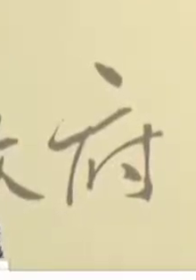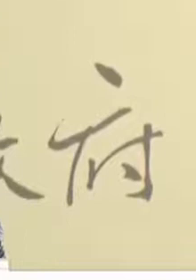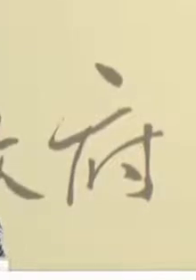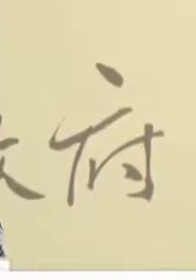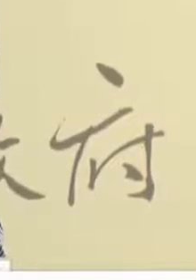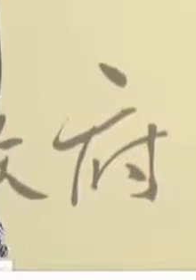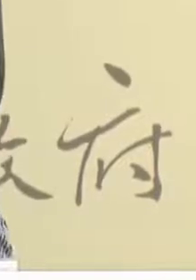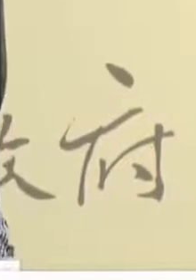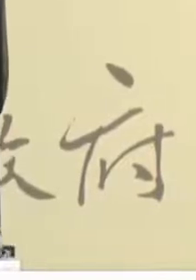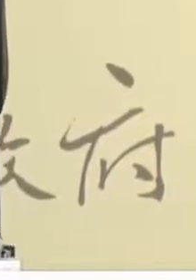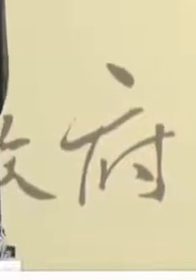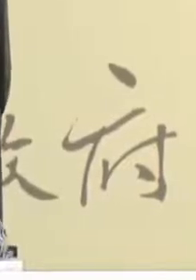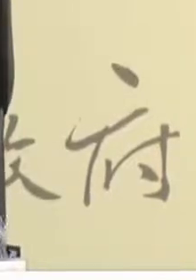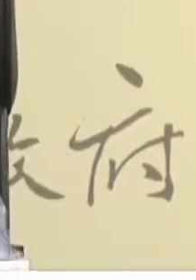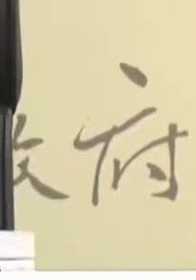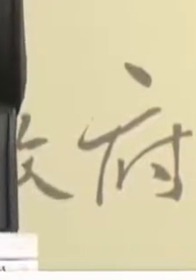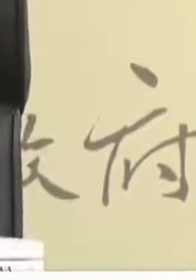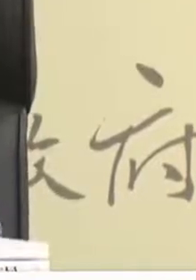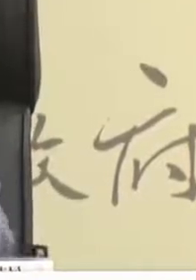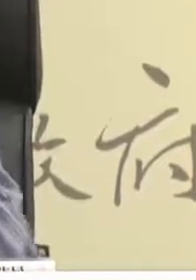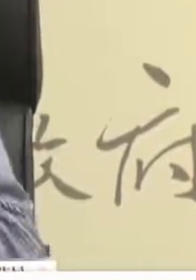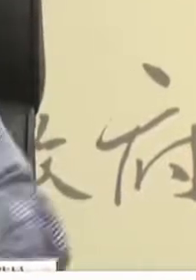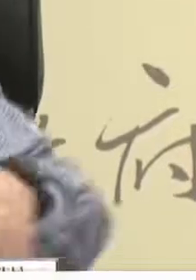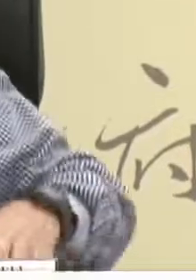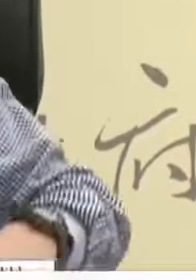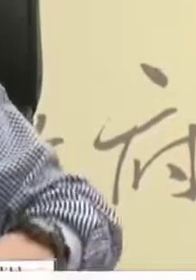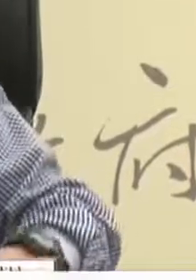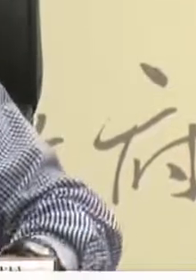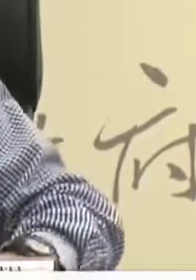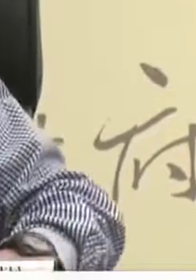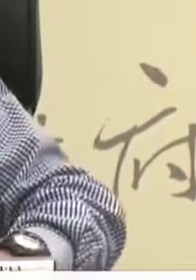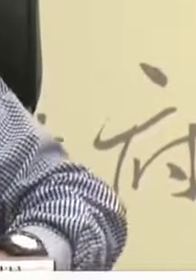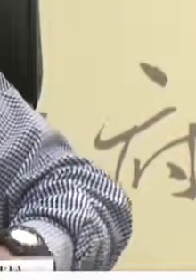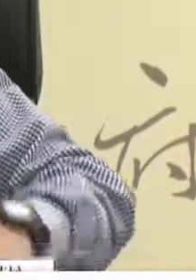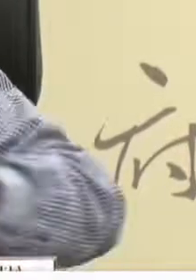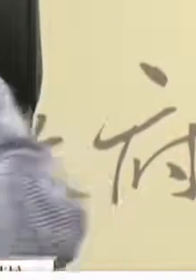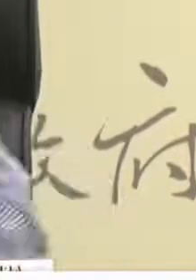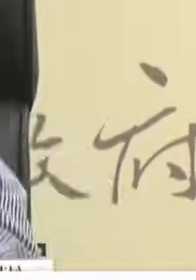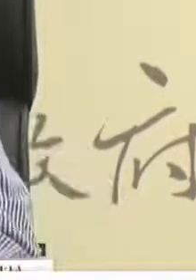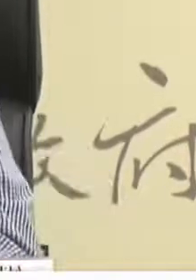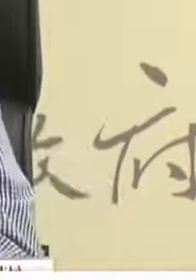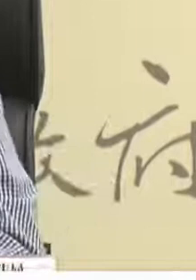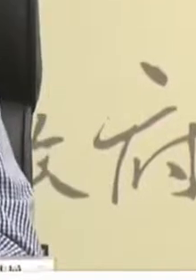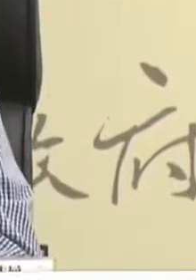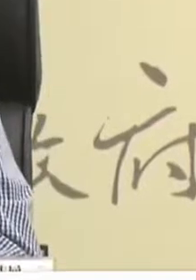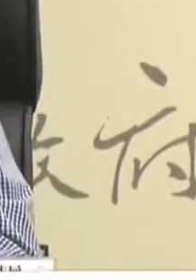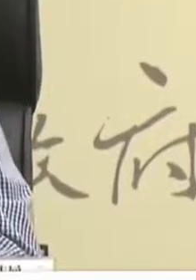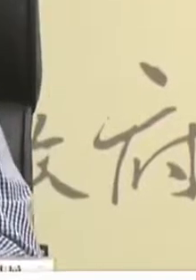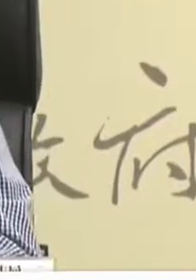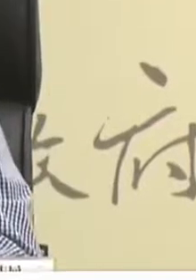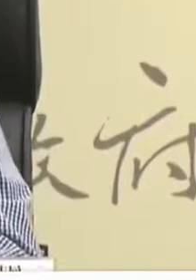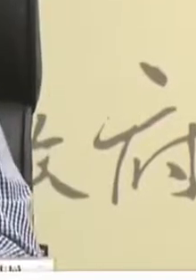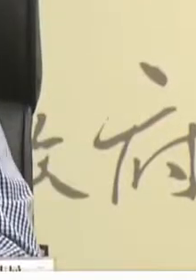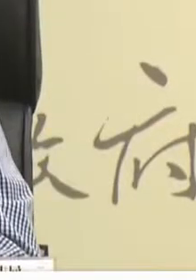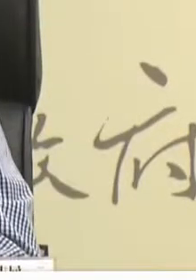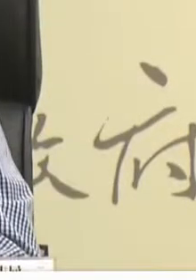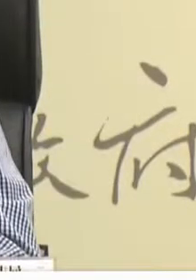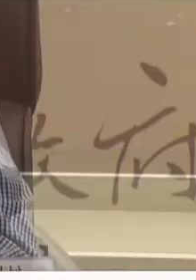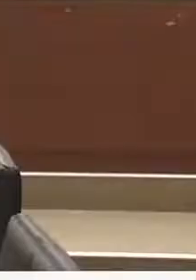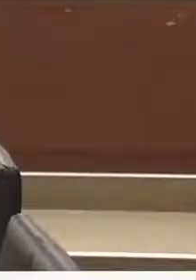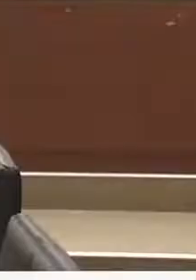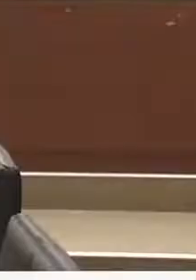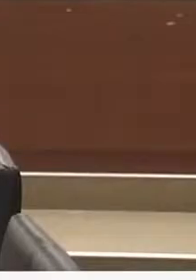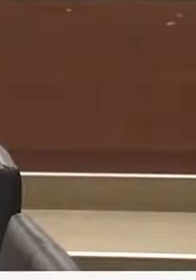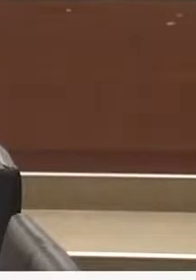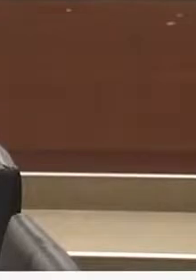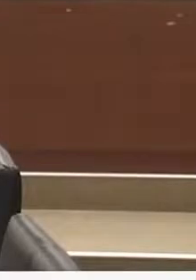各位市民朋友、各位媒体朋友，大家午安。那今天中央流行疫情指挥中心公布，高雄市有新增4例